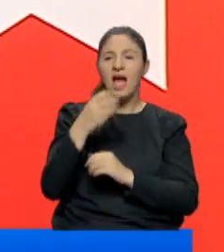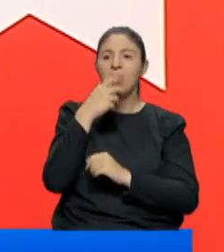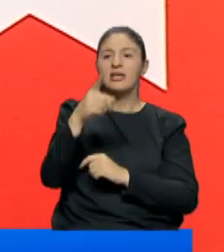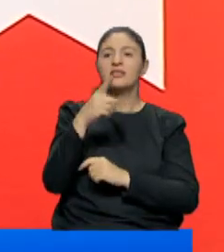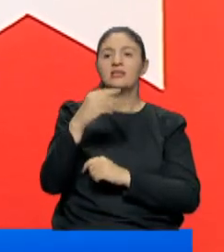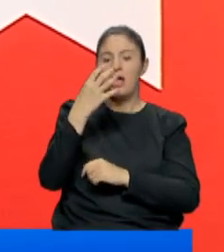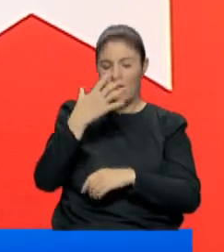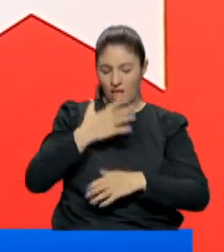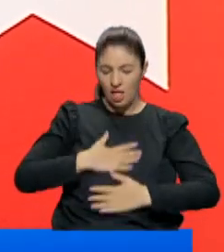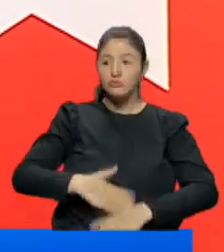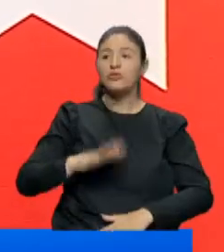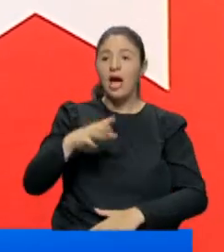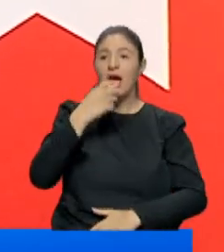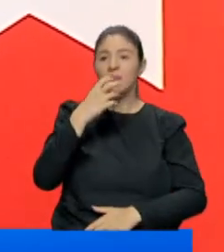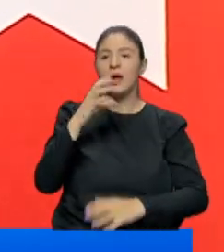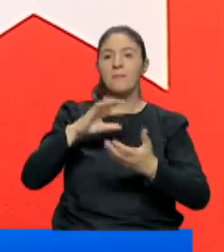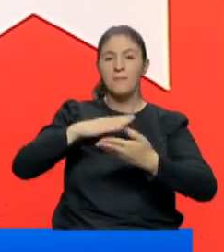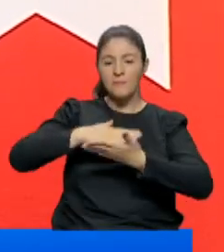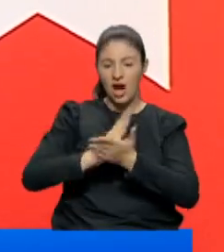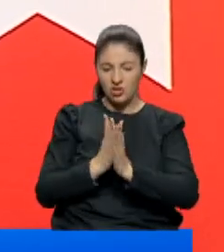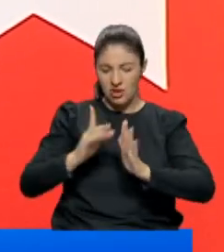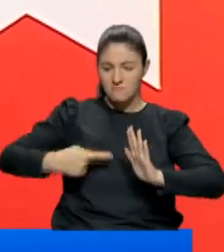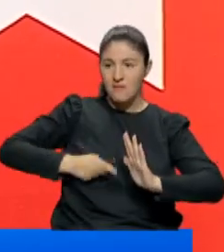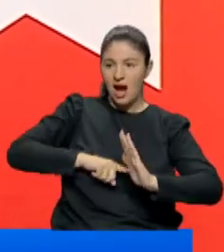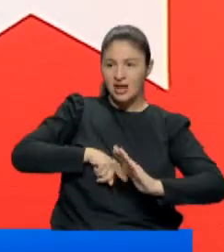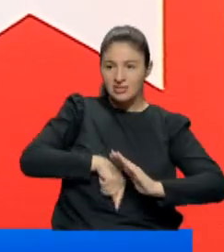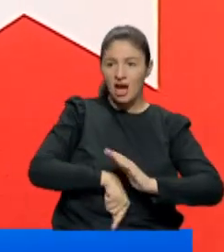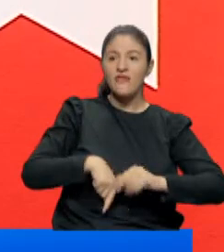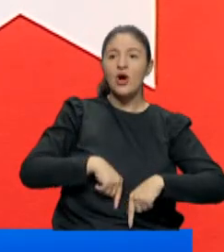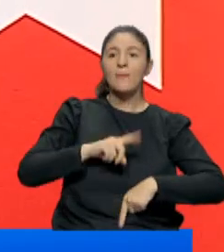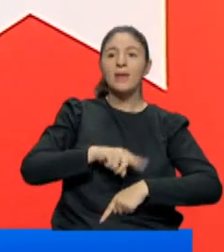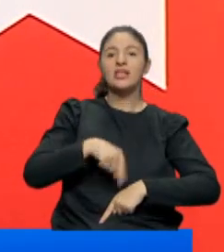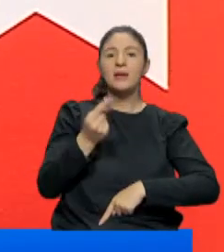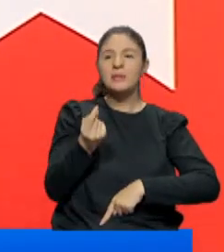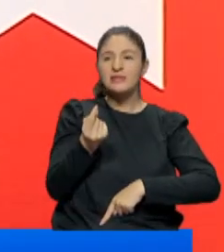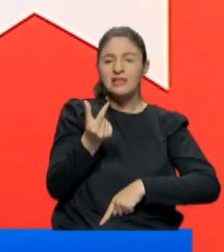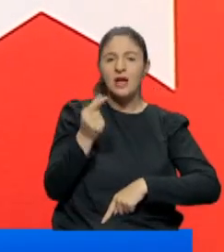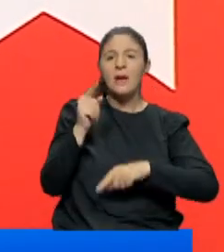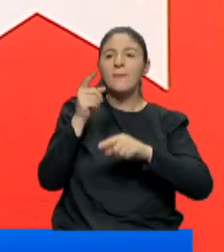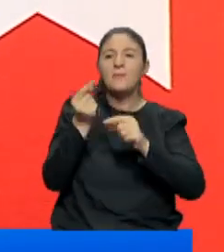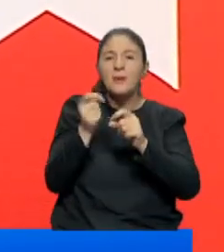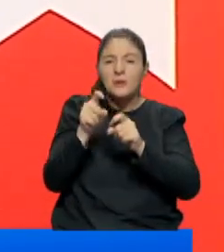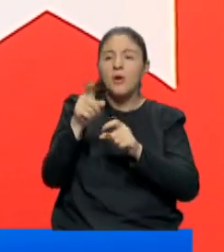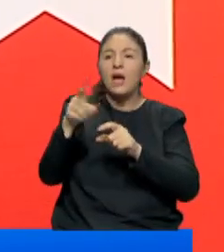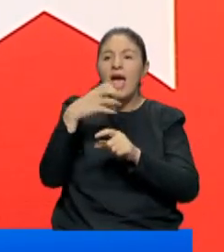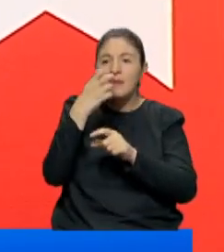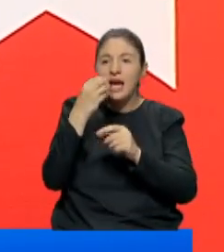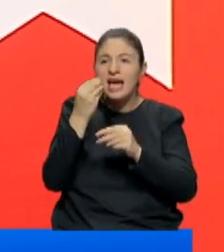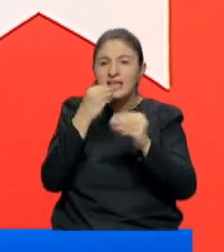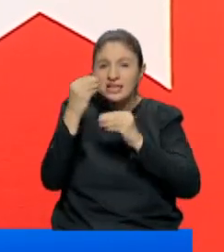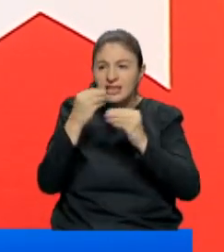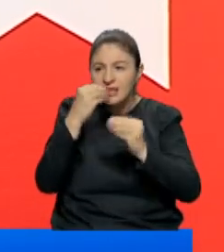zaman el Mayıs indiriyorsunuz elmayı parçalayarak bağırsak beze kadar götürüyorsunuz ve oradaki ve temiz mala bakteriler bu elmayı